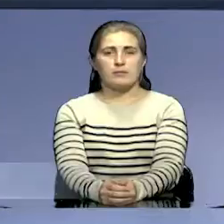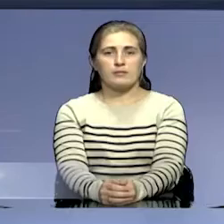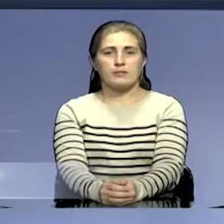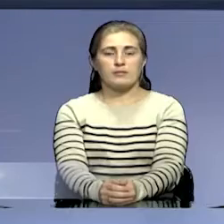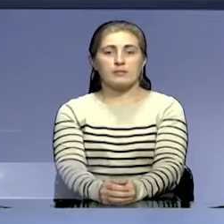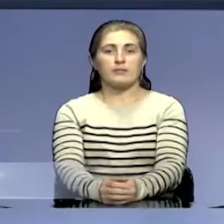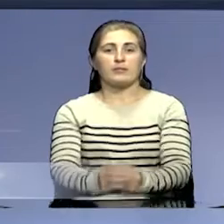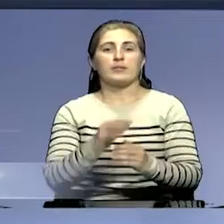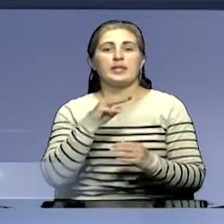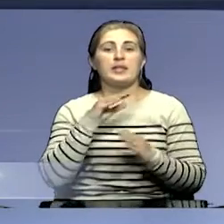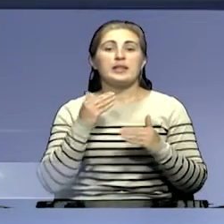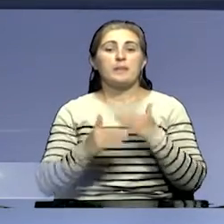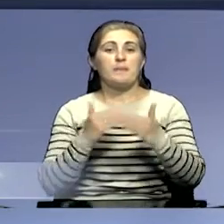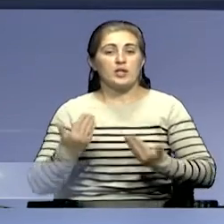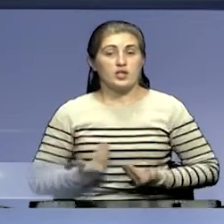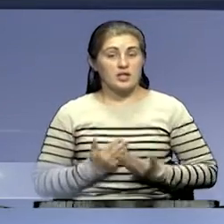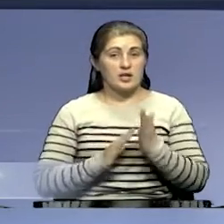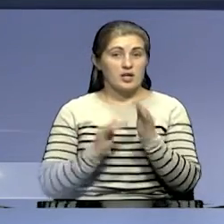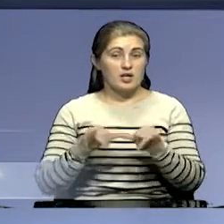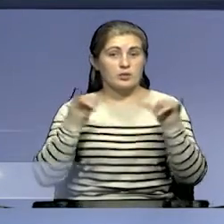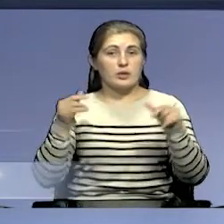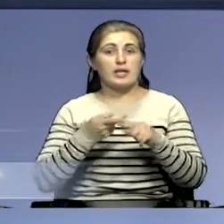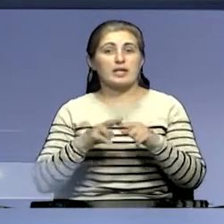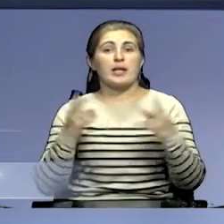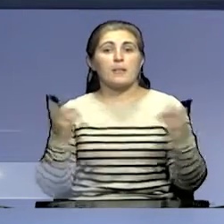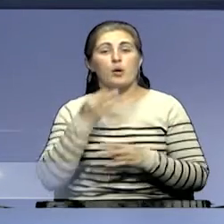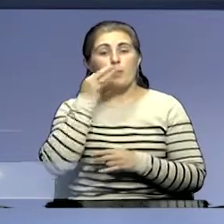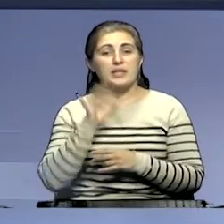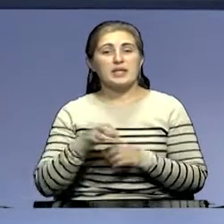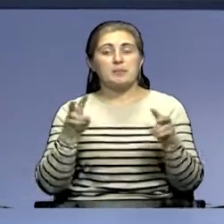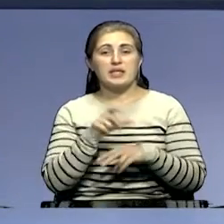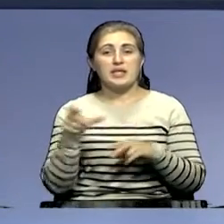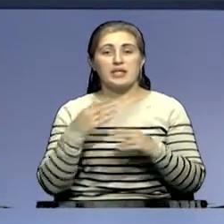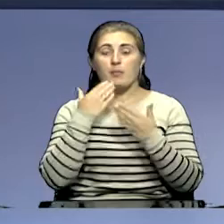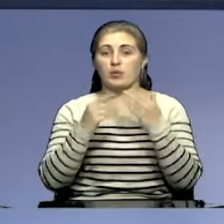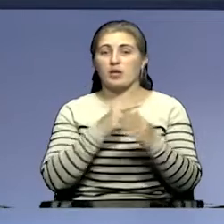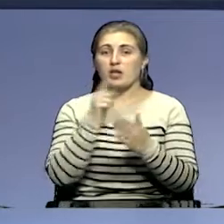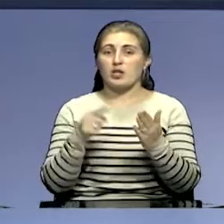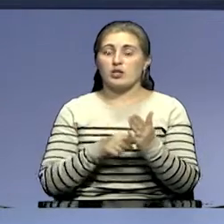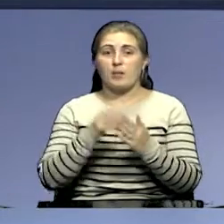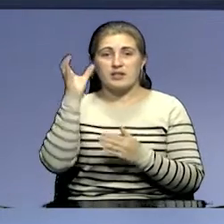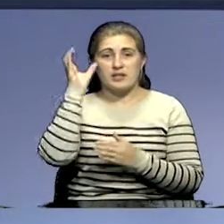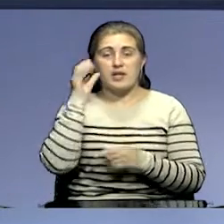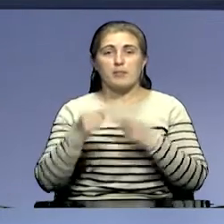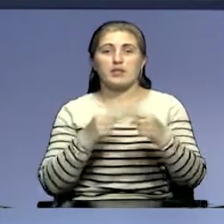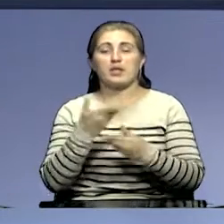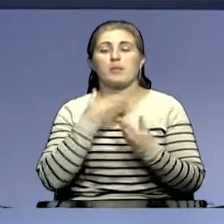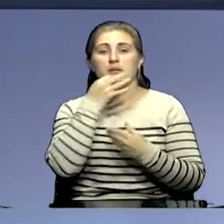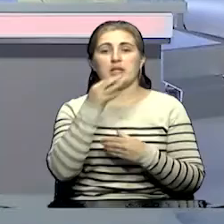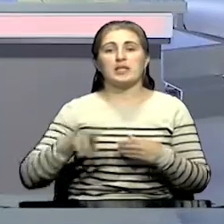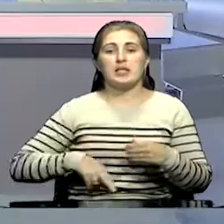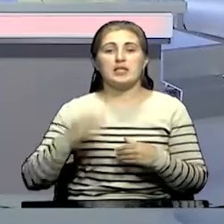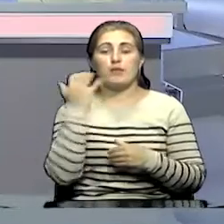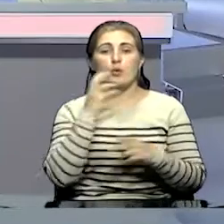темпы жизни растут вместе с тем и необходимость компетентных специалистов на вопросы касающиеся образовательного процесса нам ответит директор